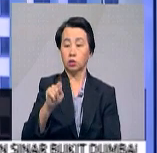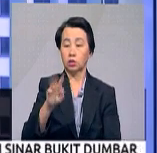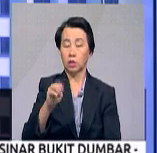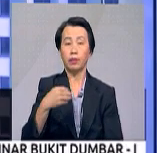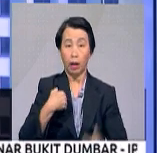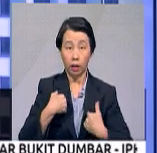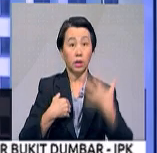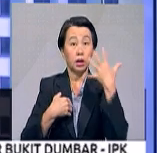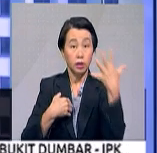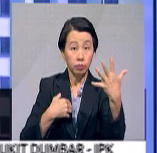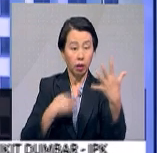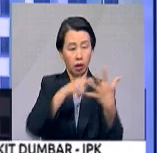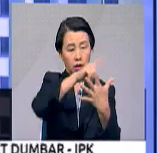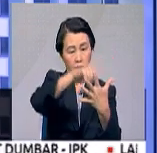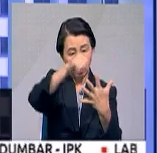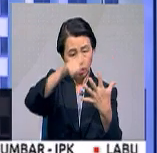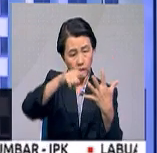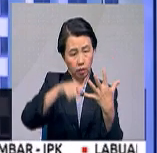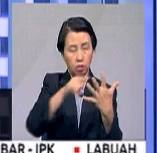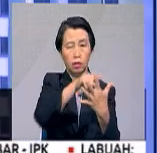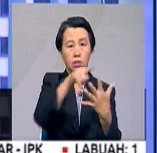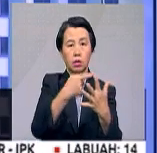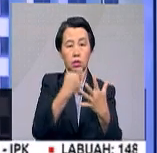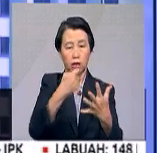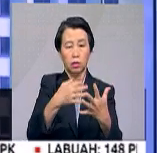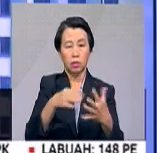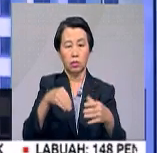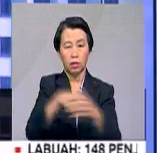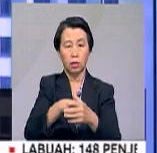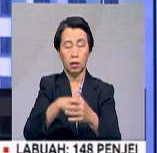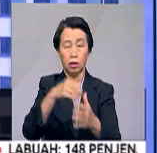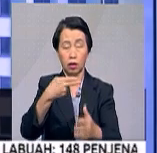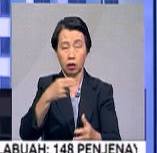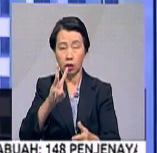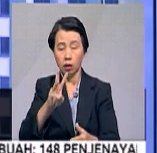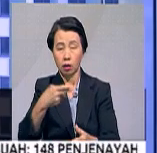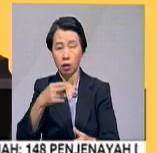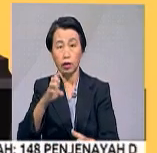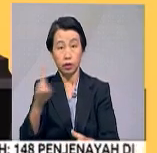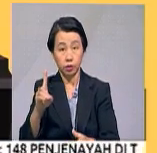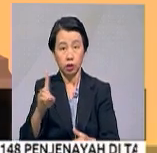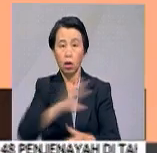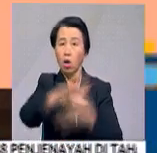5 saluran dan kesemua 5 saluran tersebut adalah dalam bentuk HD. Dan ianya percuma.